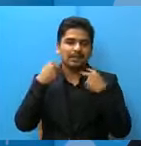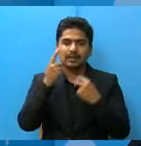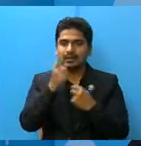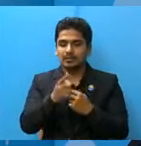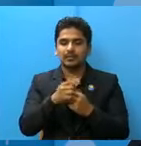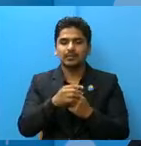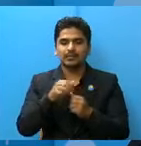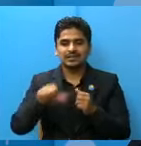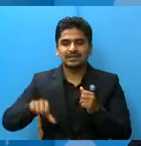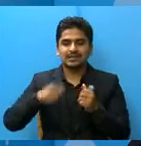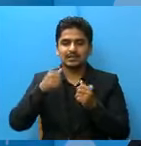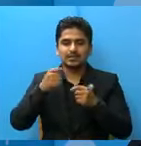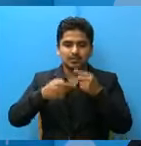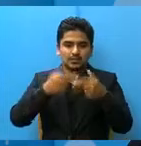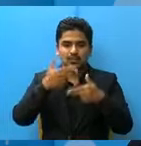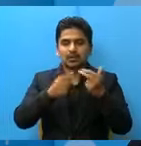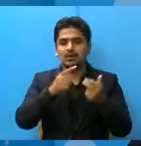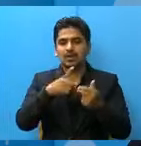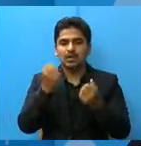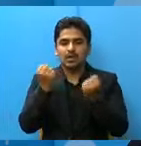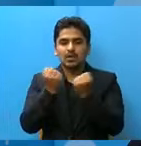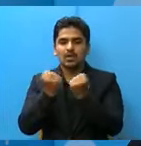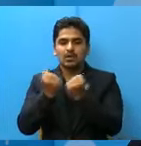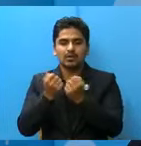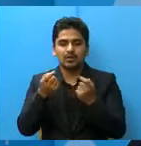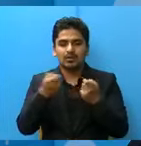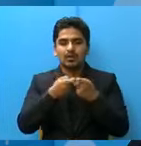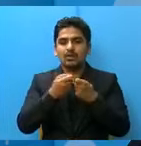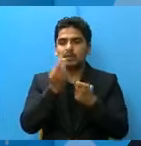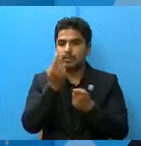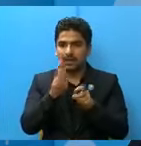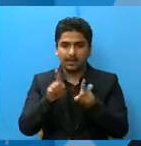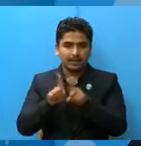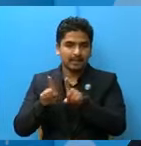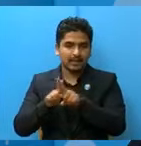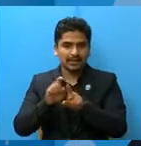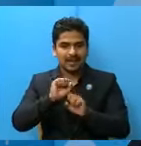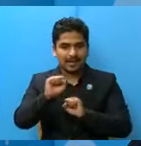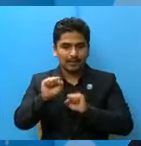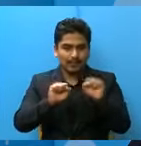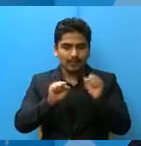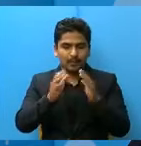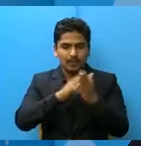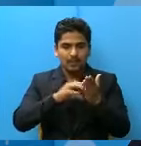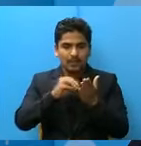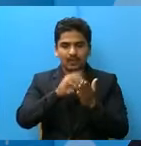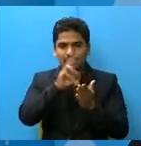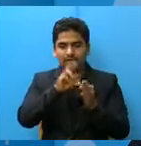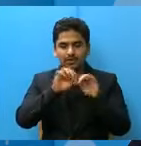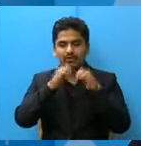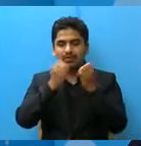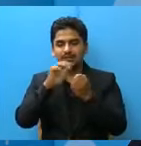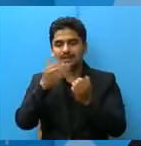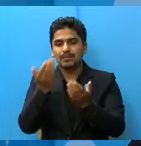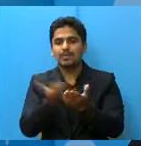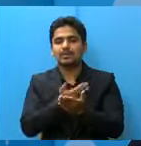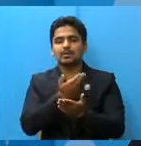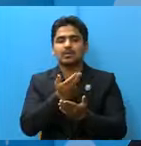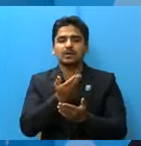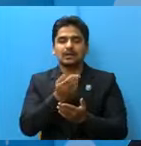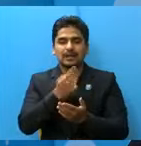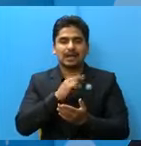जीवन यापन को लागी लगडाउन खुकुलो भायपनी आफ वो आफनो परिवार समाजलाई बचाउन